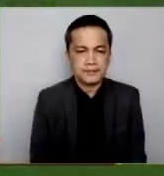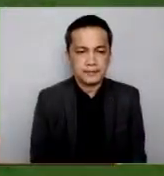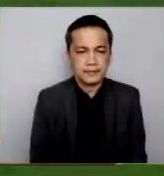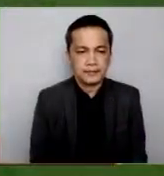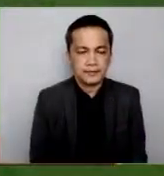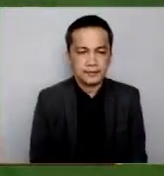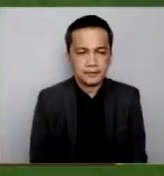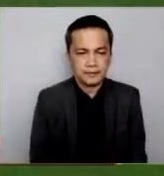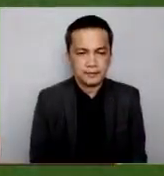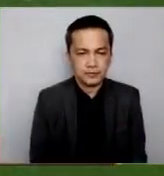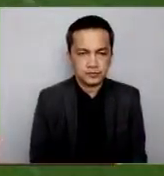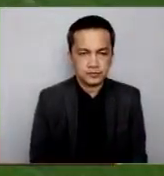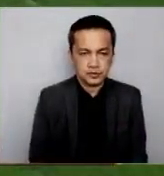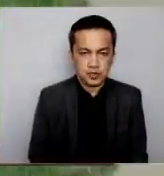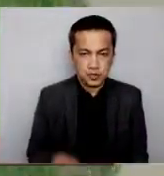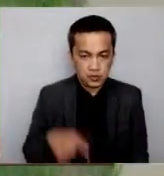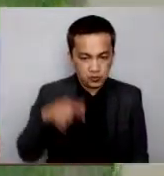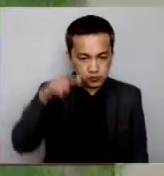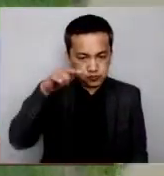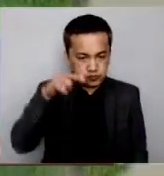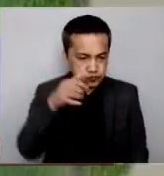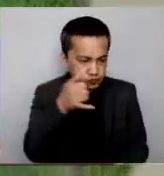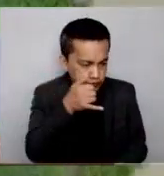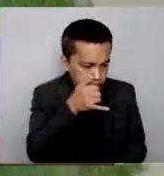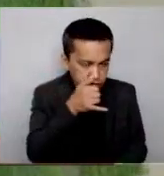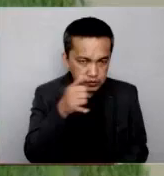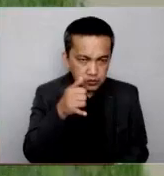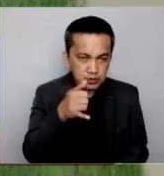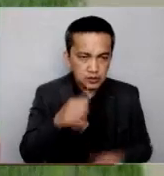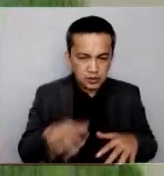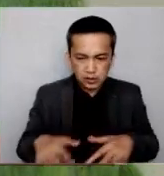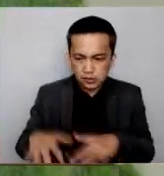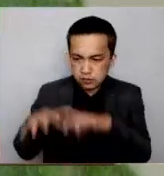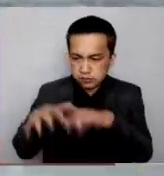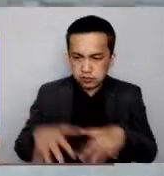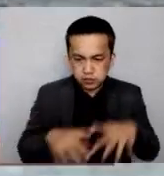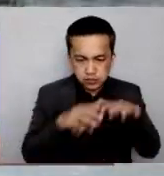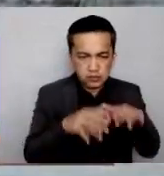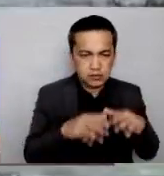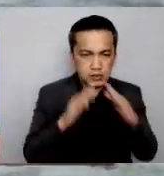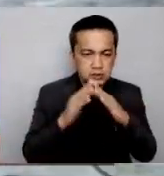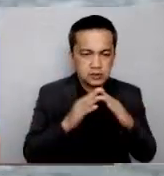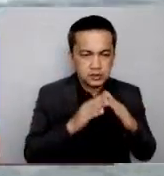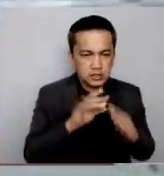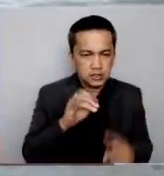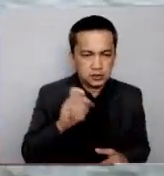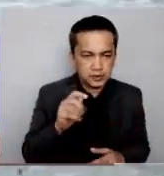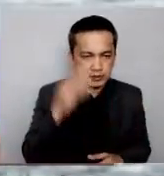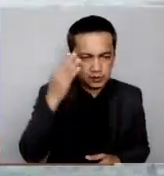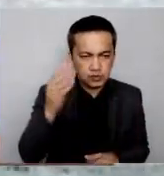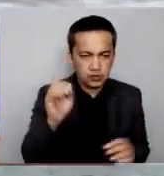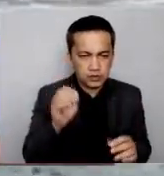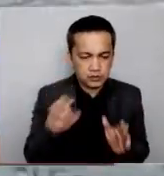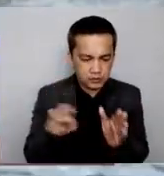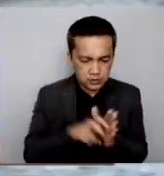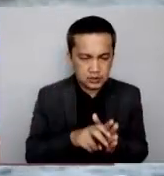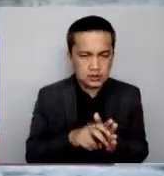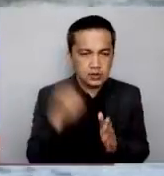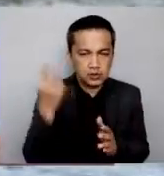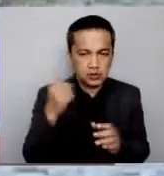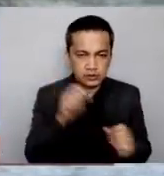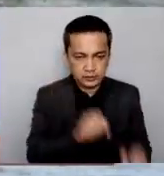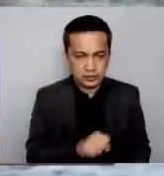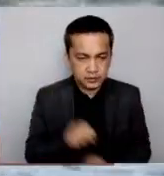Sa aerial video na ito, makikitang pinalilibutan ng baha ang maraming bahay sa Kalumpit, Bulacan. Walang ibang masasakyan kundi bangka. Ang